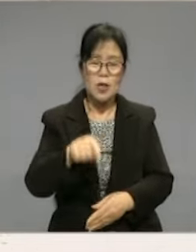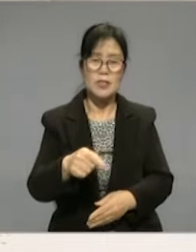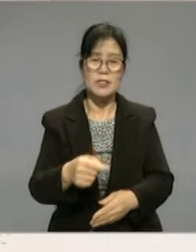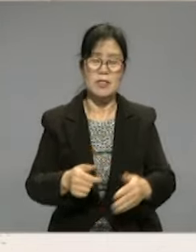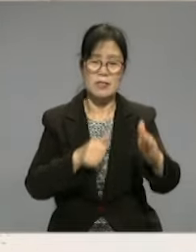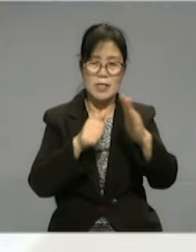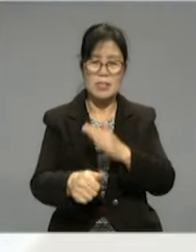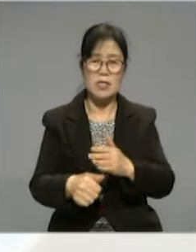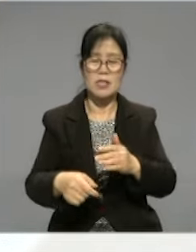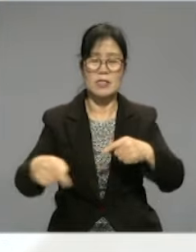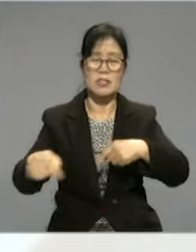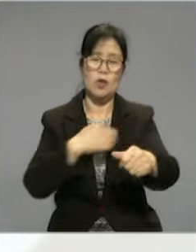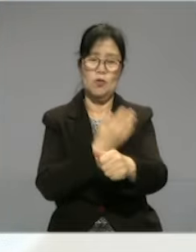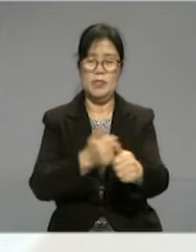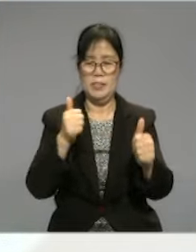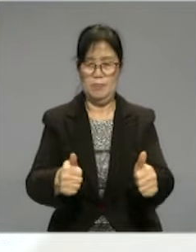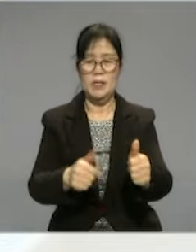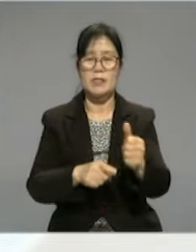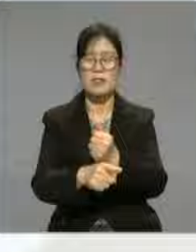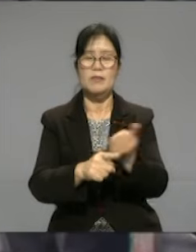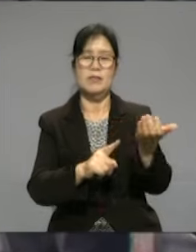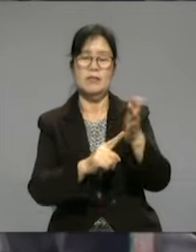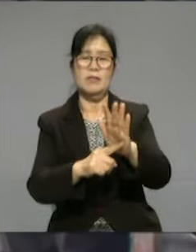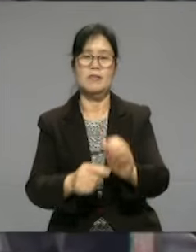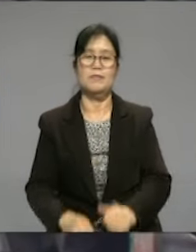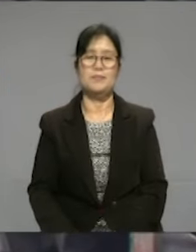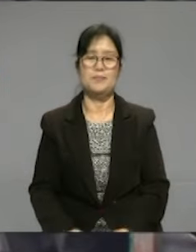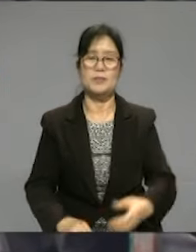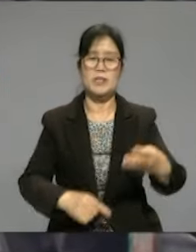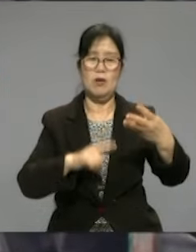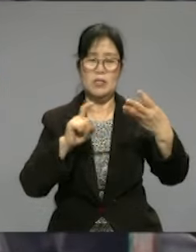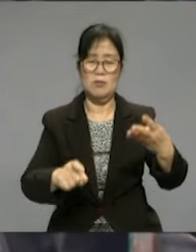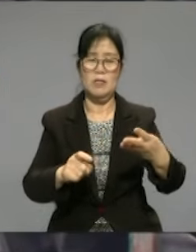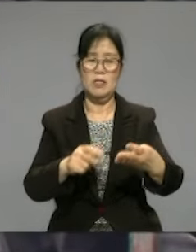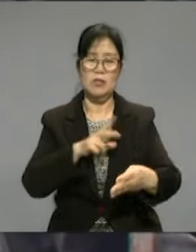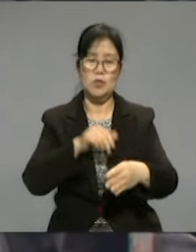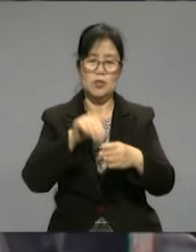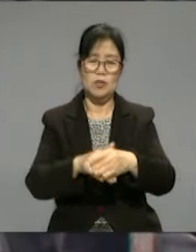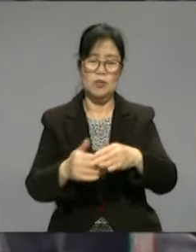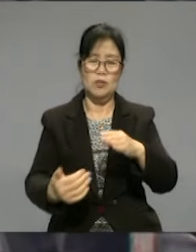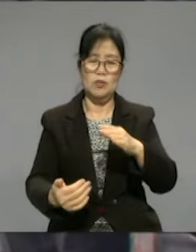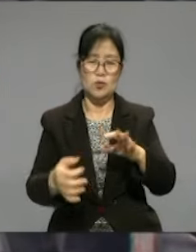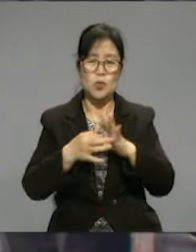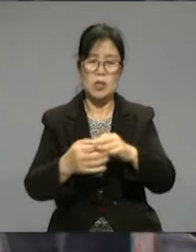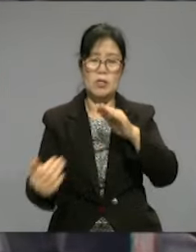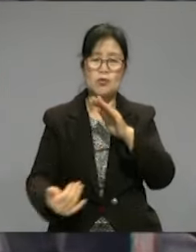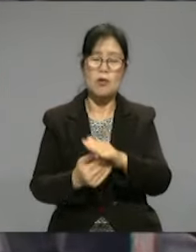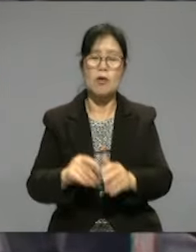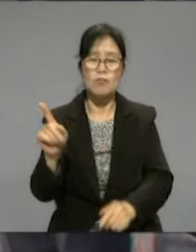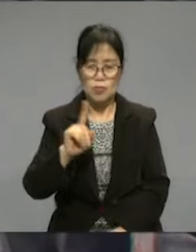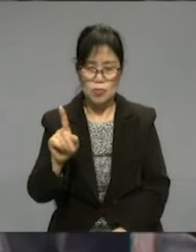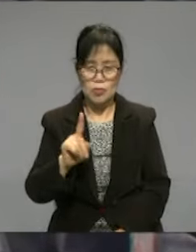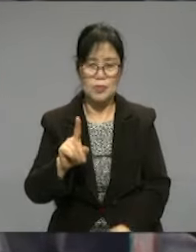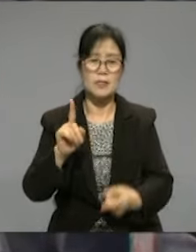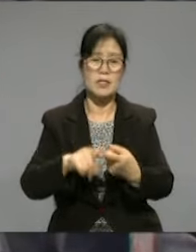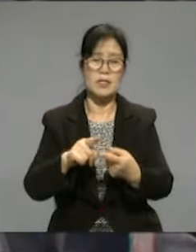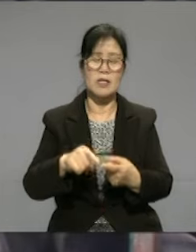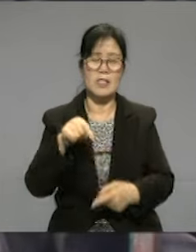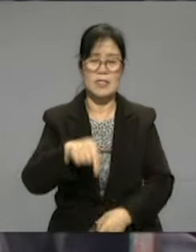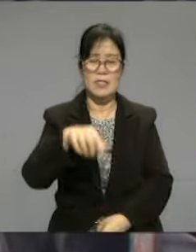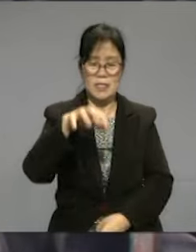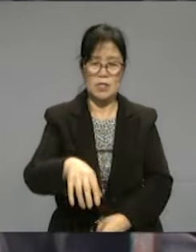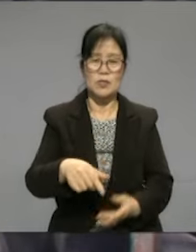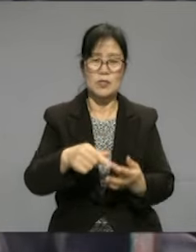정권 심판의 의미도 부여했습니다 4월 10일 총성을 통해서 이루려고 하는 것이 무엇인지에 대해서 제가이